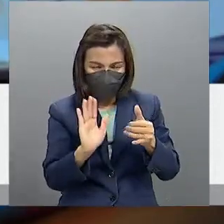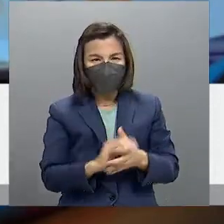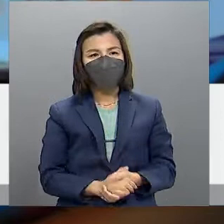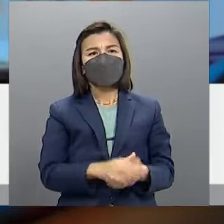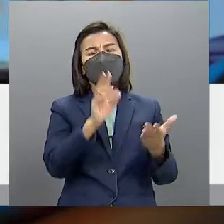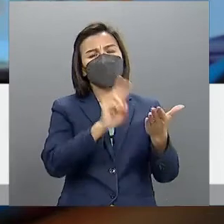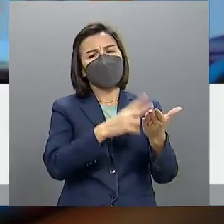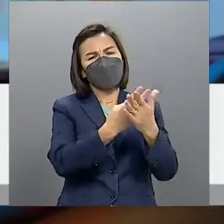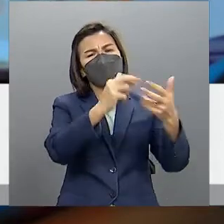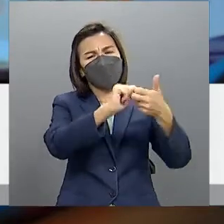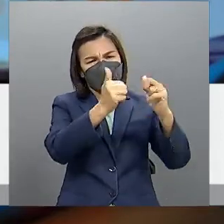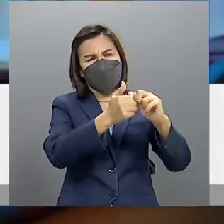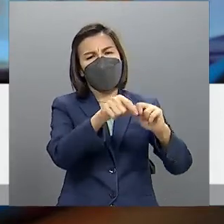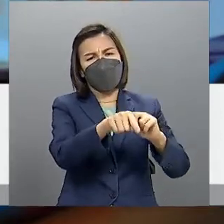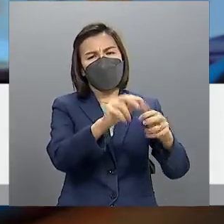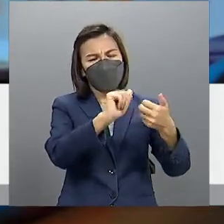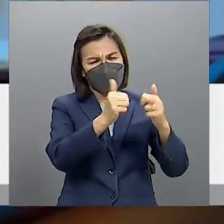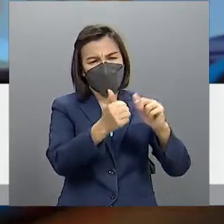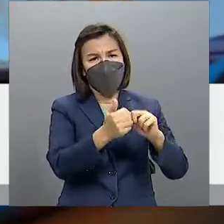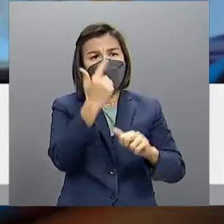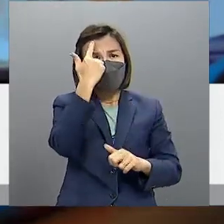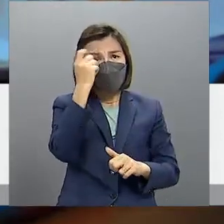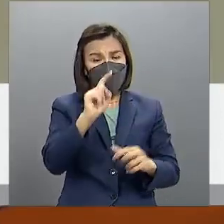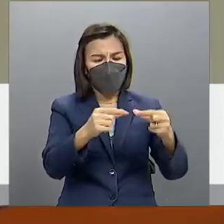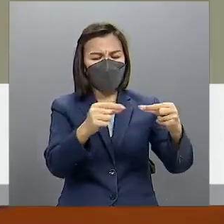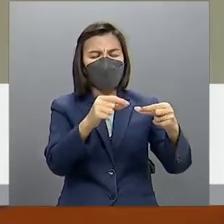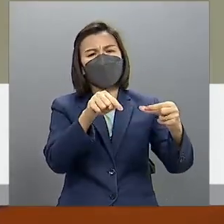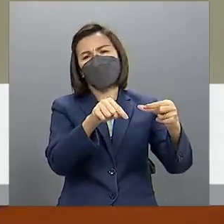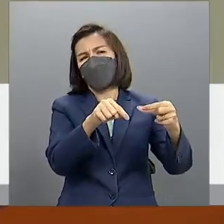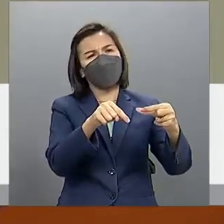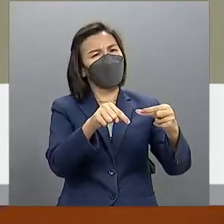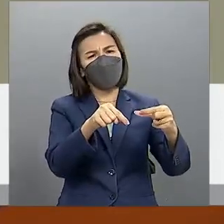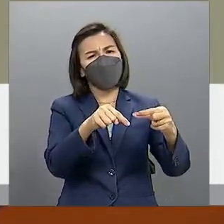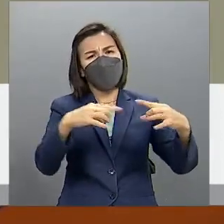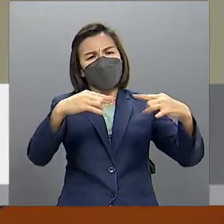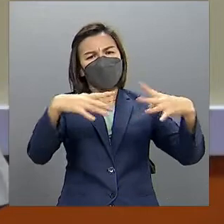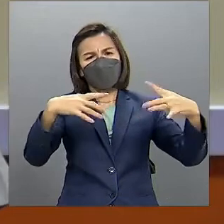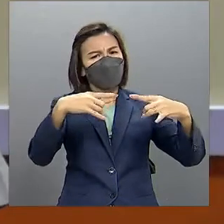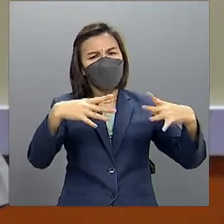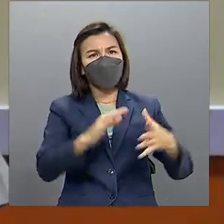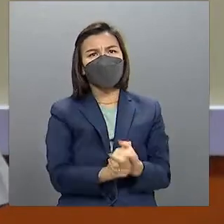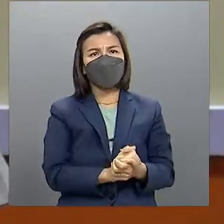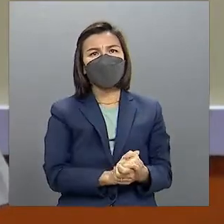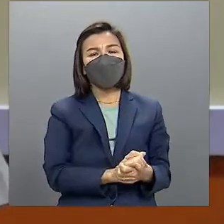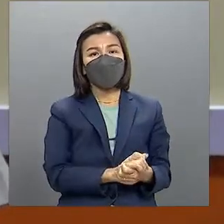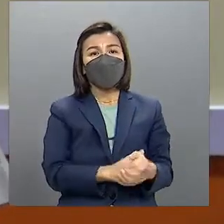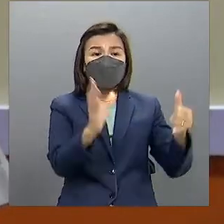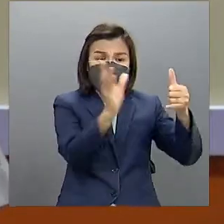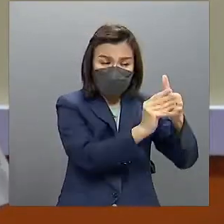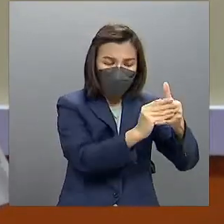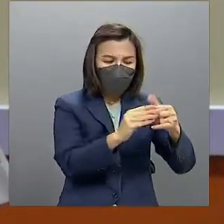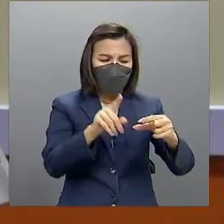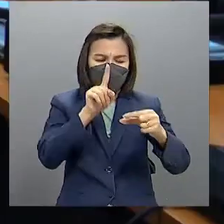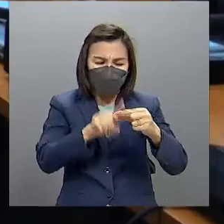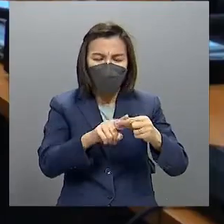วงการแพทย์เพราะเครื่องตรวจมีความเบี่ยงเบนสูงขณะนี้ให้โรงพยาบาลทุกแห่งห้ามใช้ยี่ห้อดังกล่าว